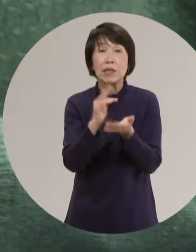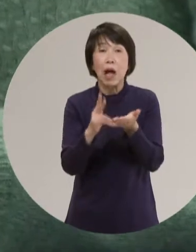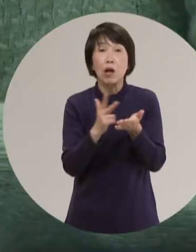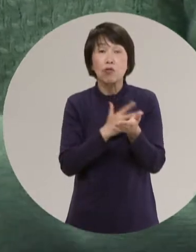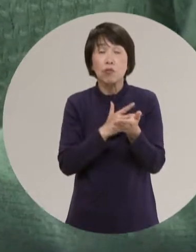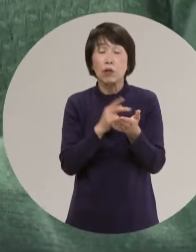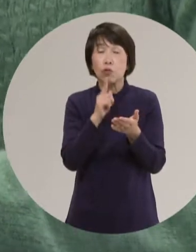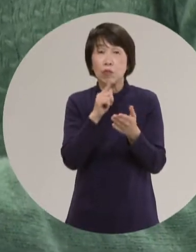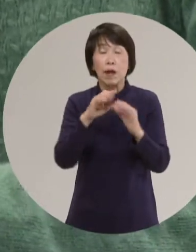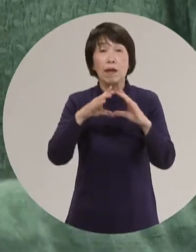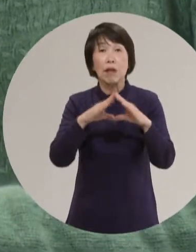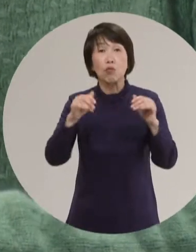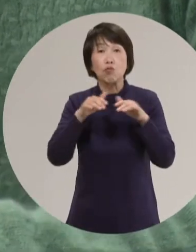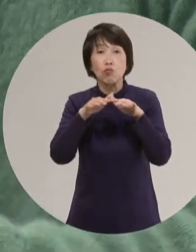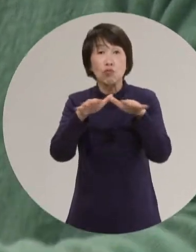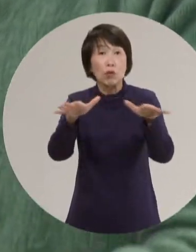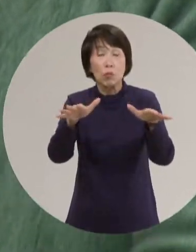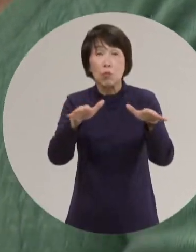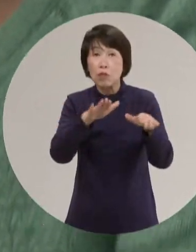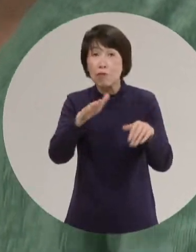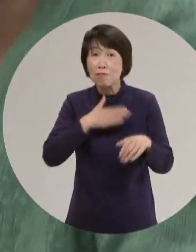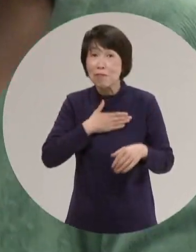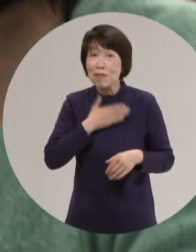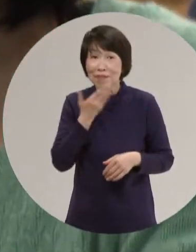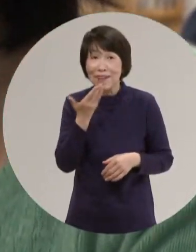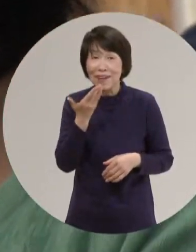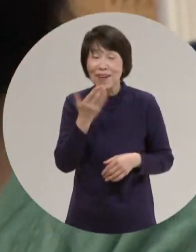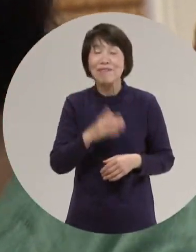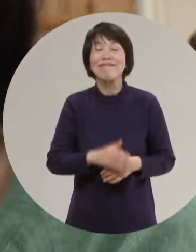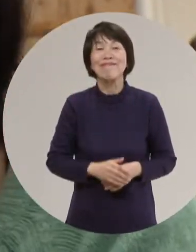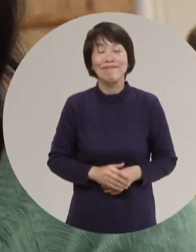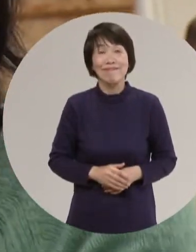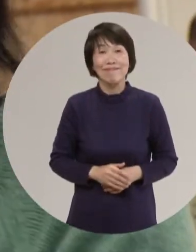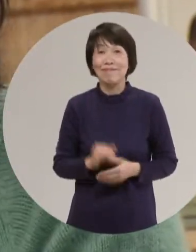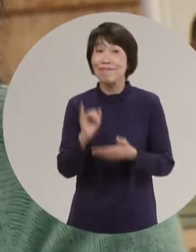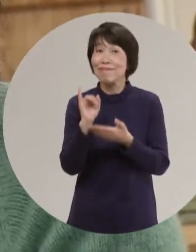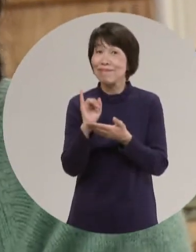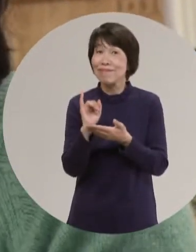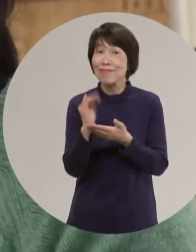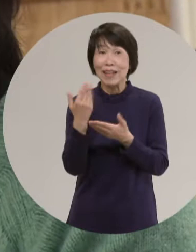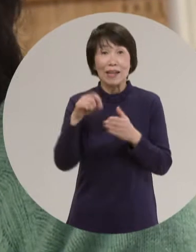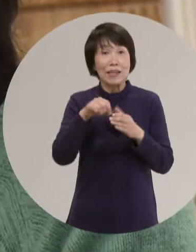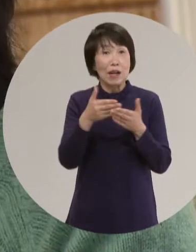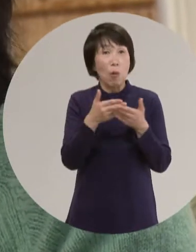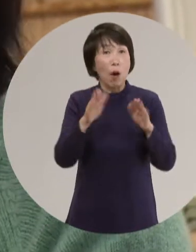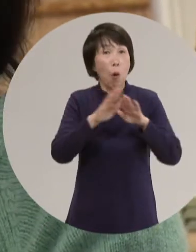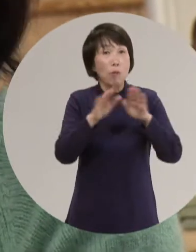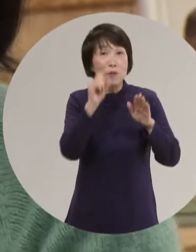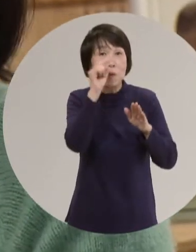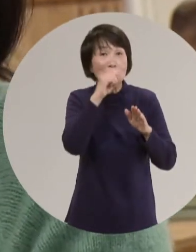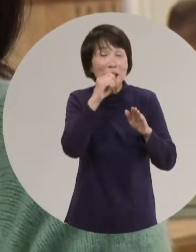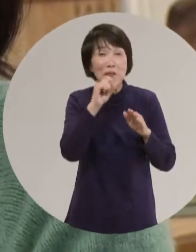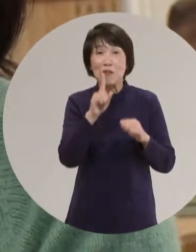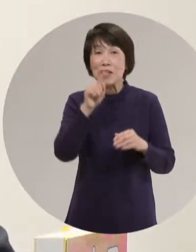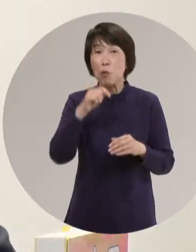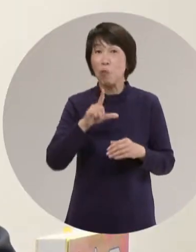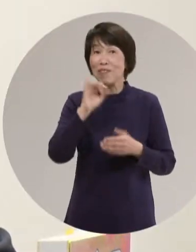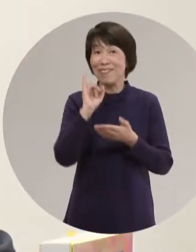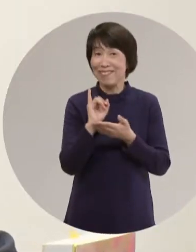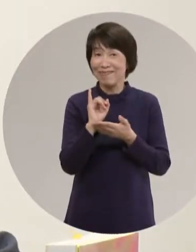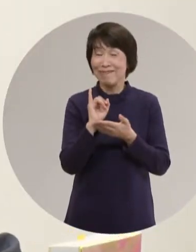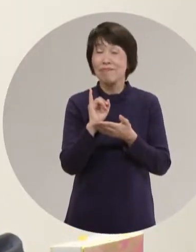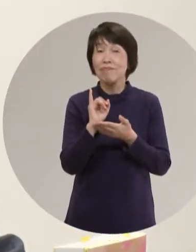けど、ご存知ですかね。 ミーティングには先ほどカフェをオープンさせると言われていた日野上さんの姿